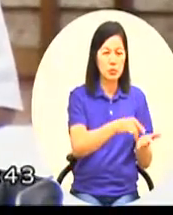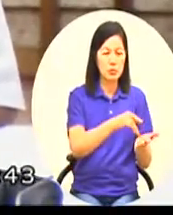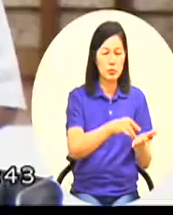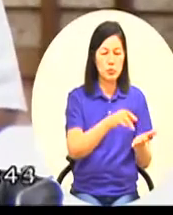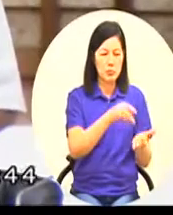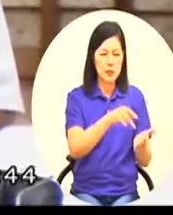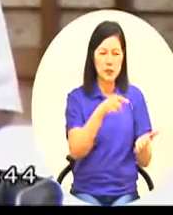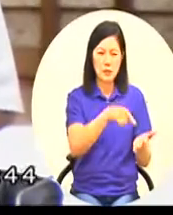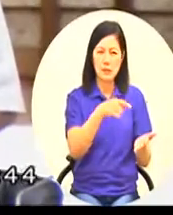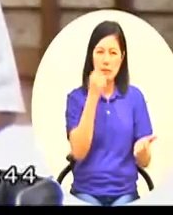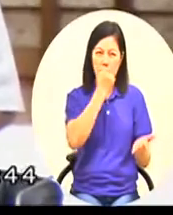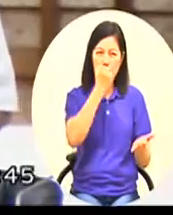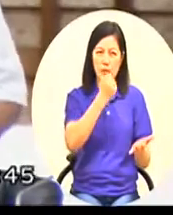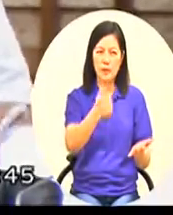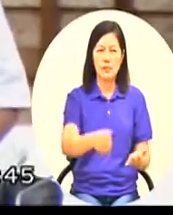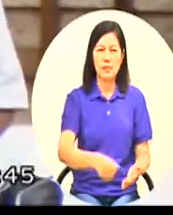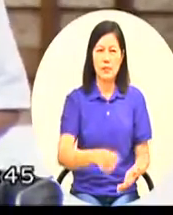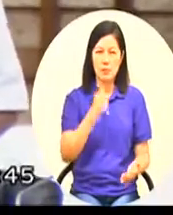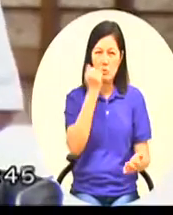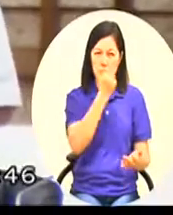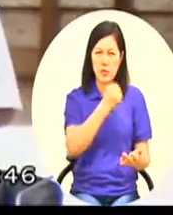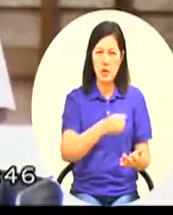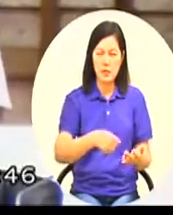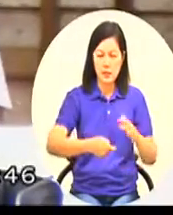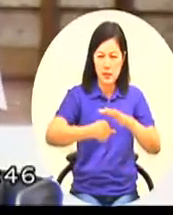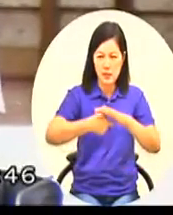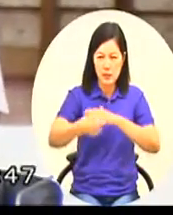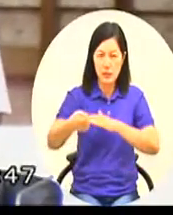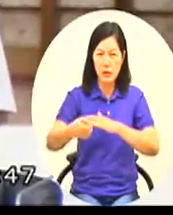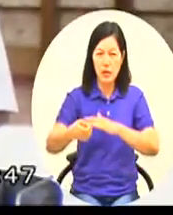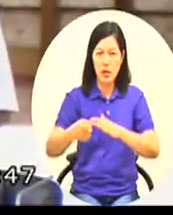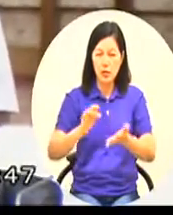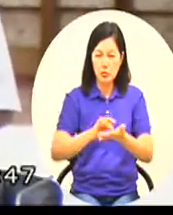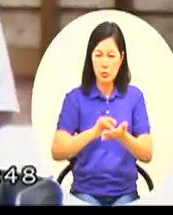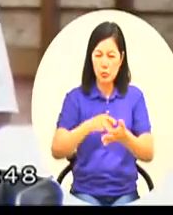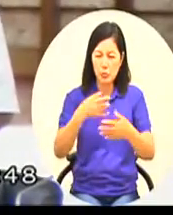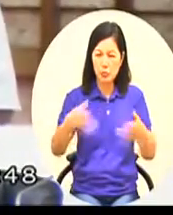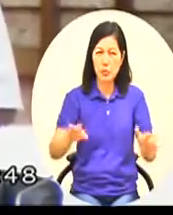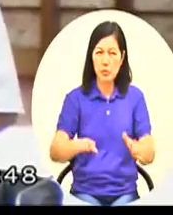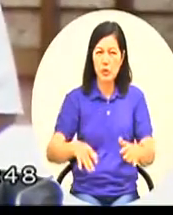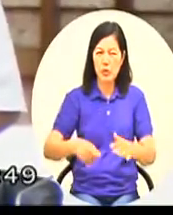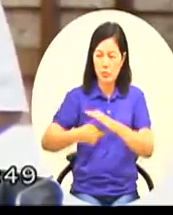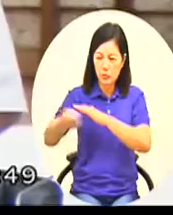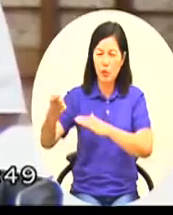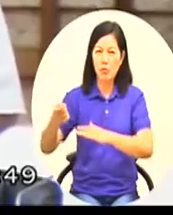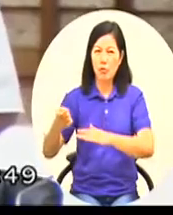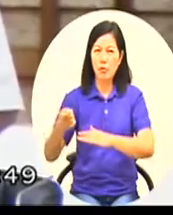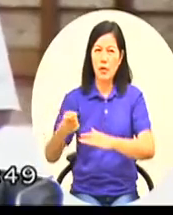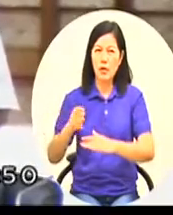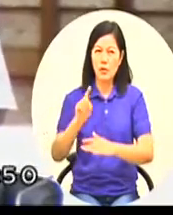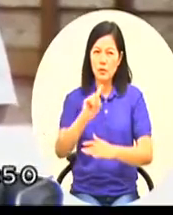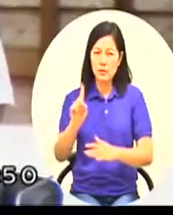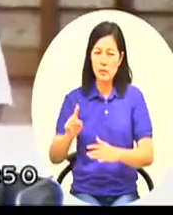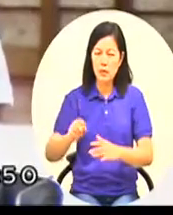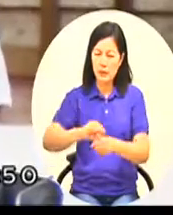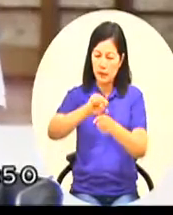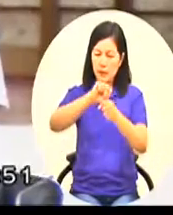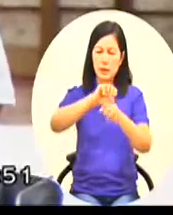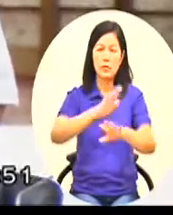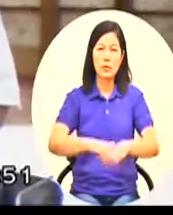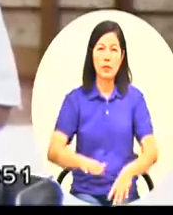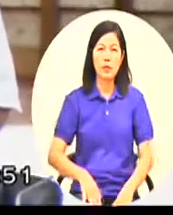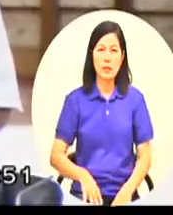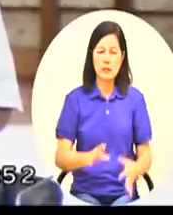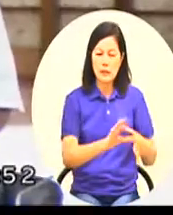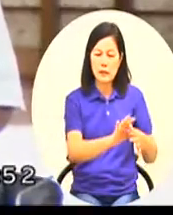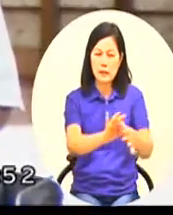毒品，你毒品泛滥、偷窃、抢，这些全部都会呈现，会成长。 是的， 所以说这部分会联